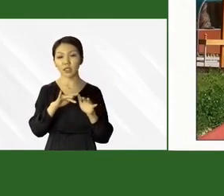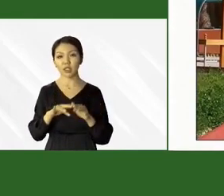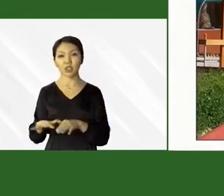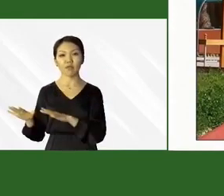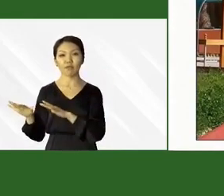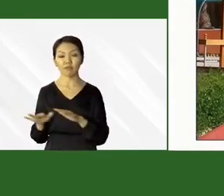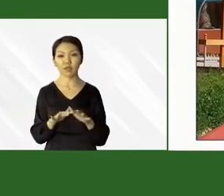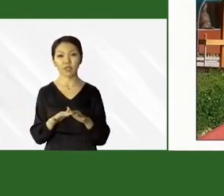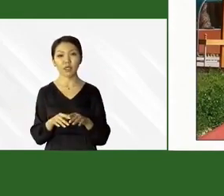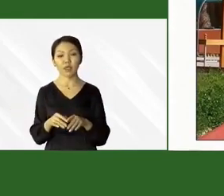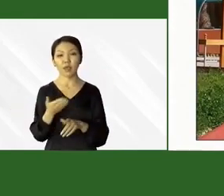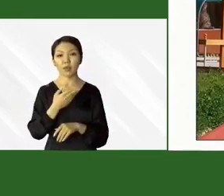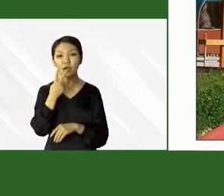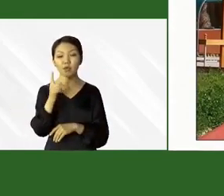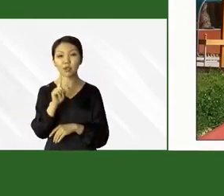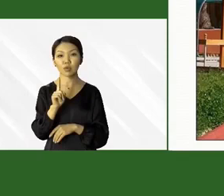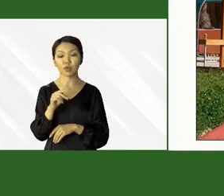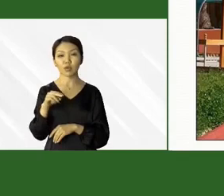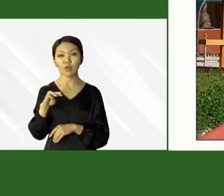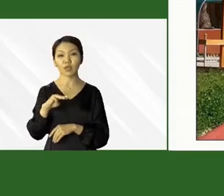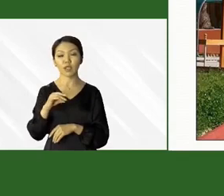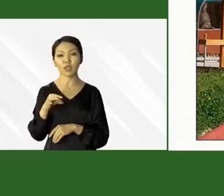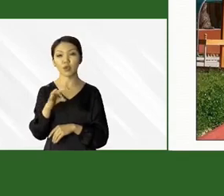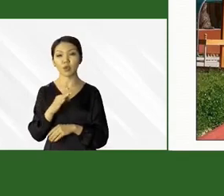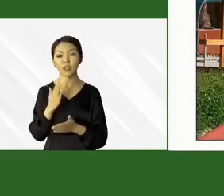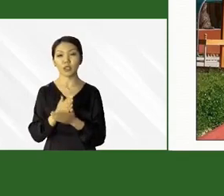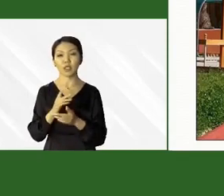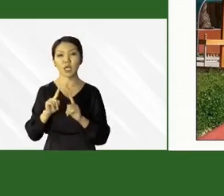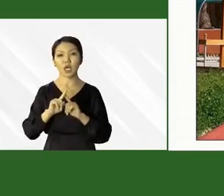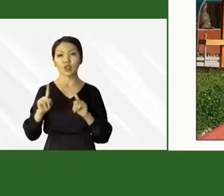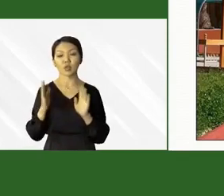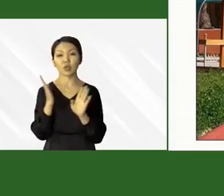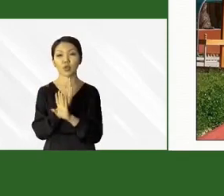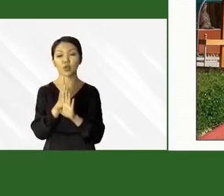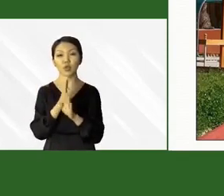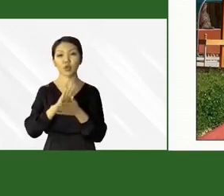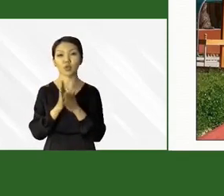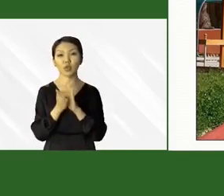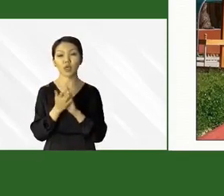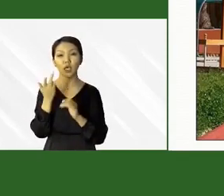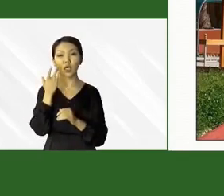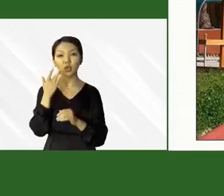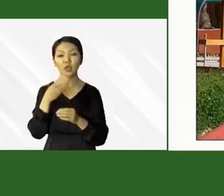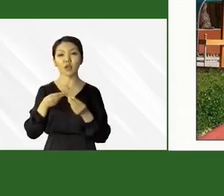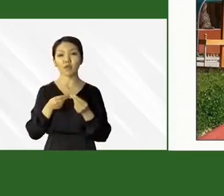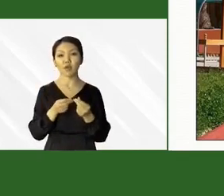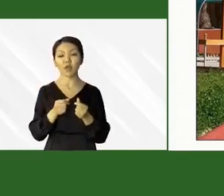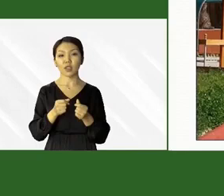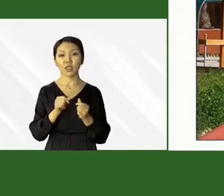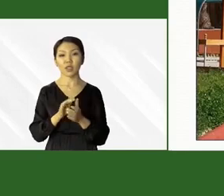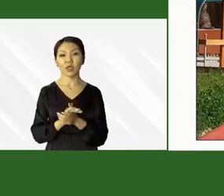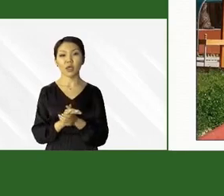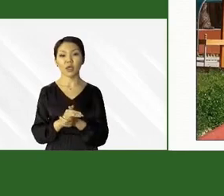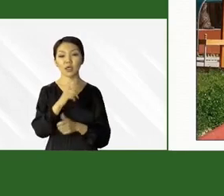мы видим, Таласскую область отличают особые природные условия, которые оказывают свое влияние на